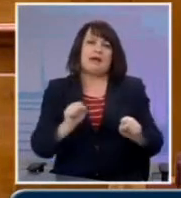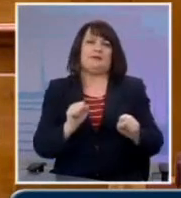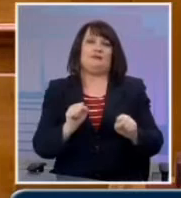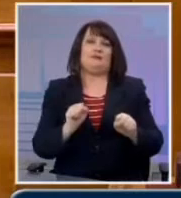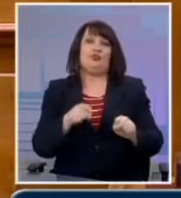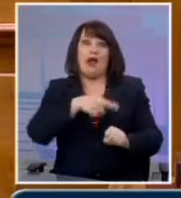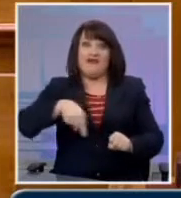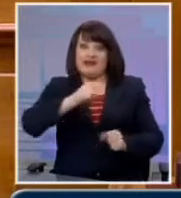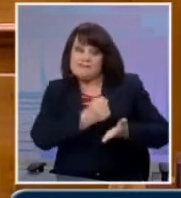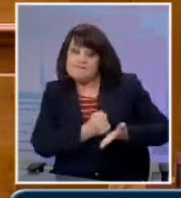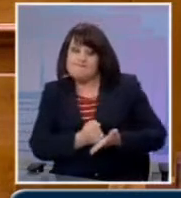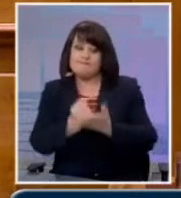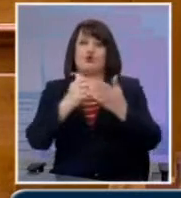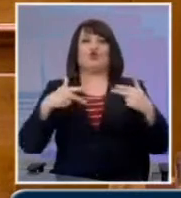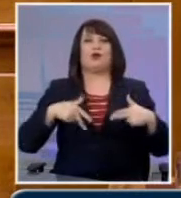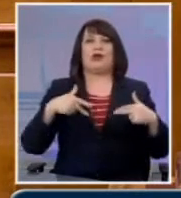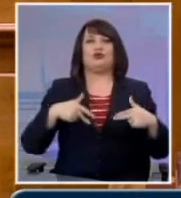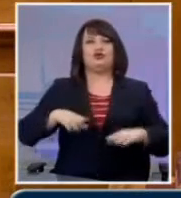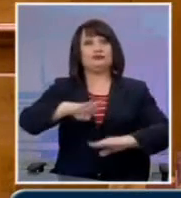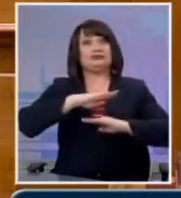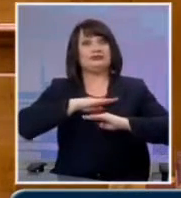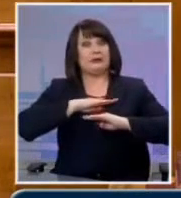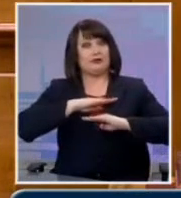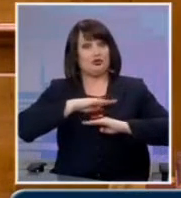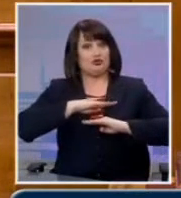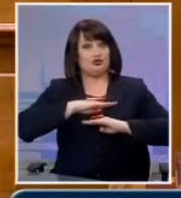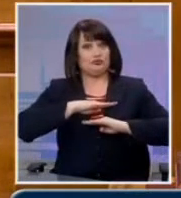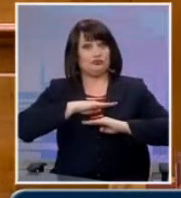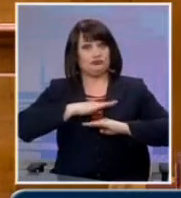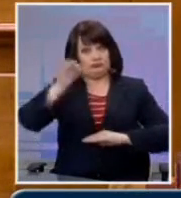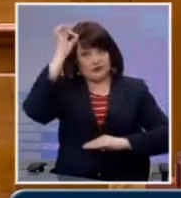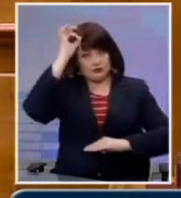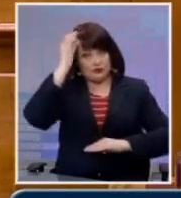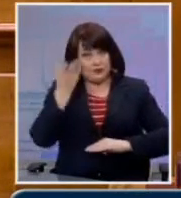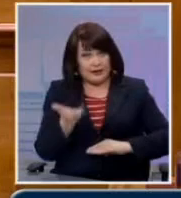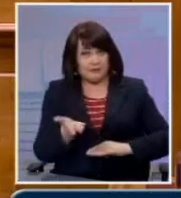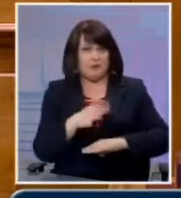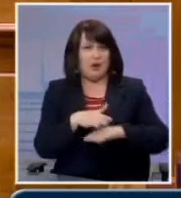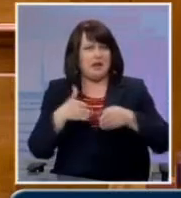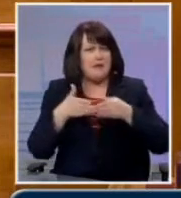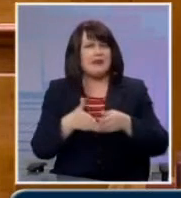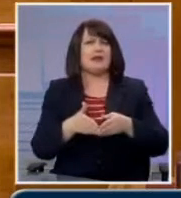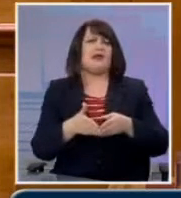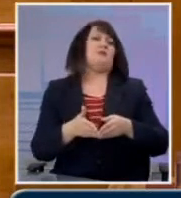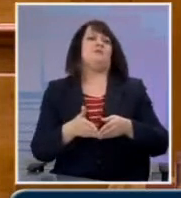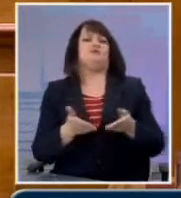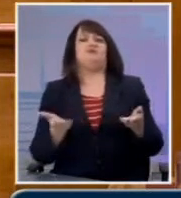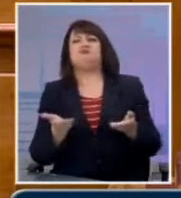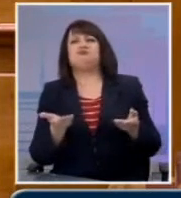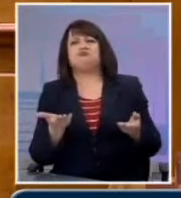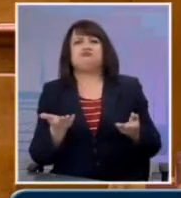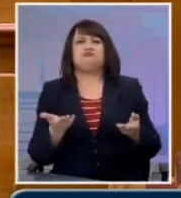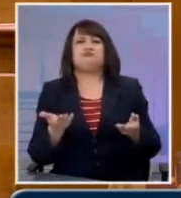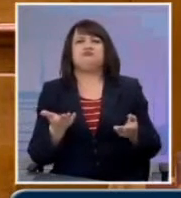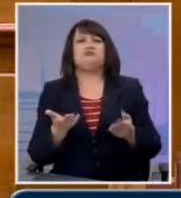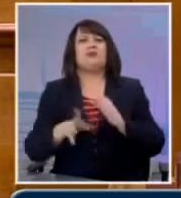κράτος. Οι ένοπλες δυνάμεις, τα σώματα ασφαλείας, το λιμενικό σώμα,